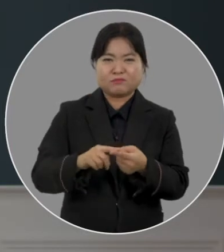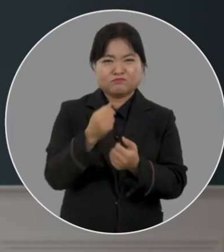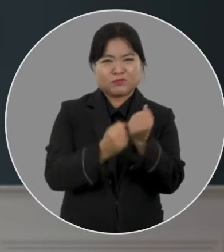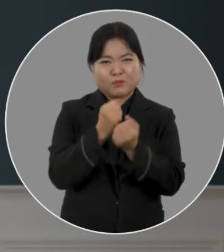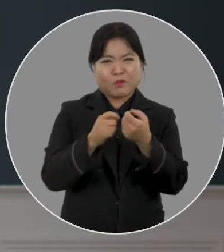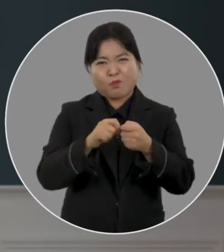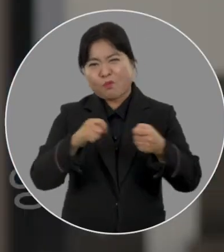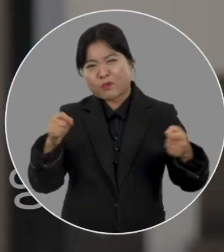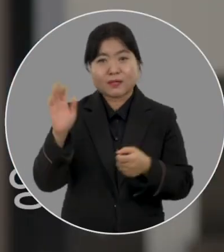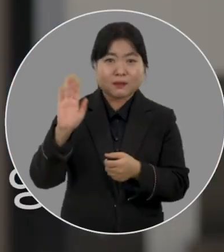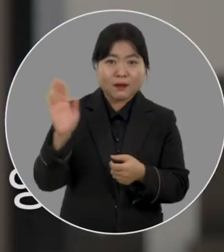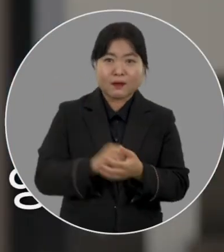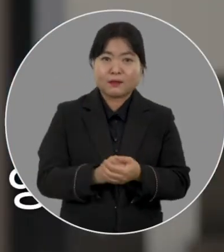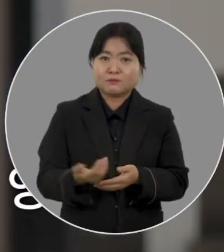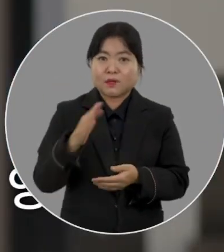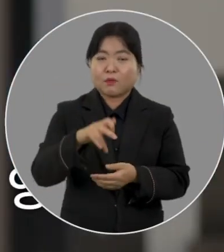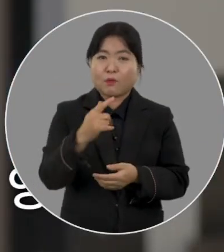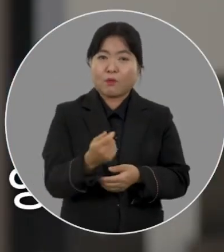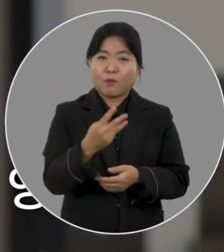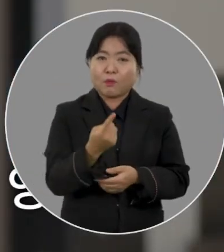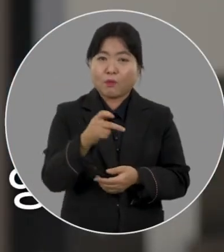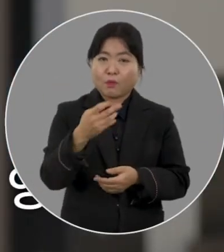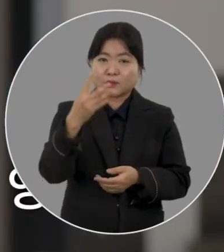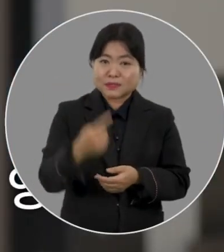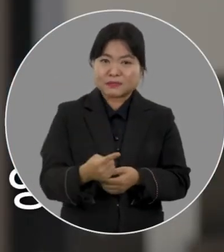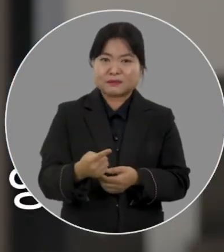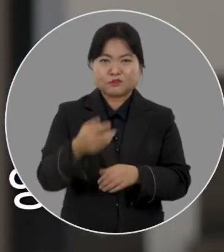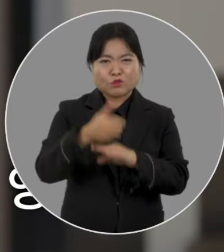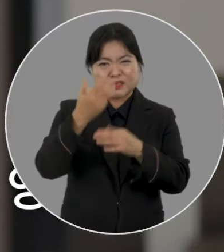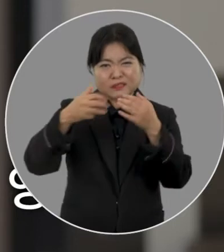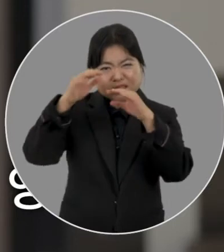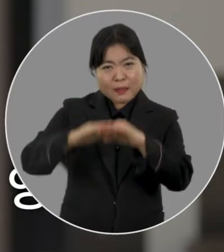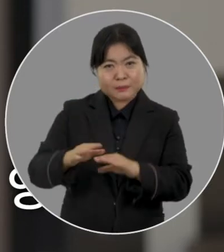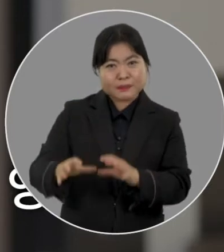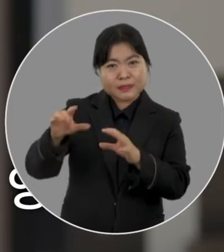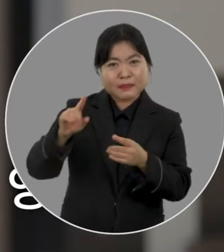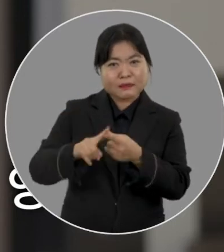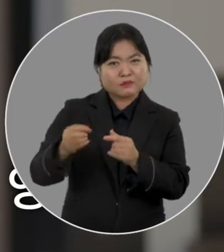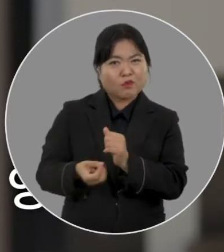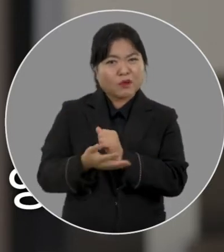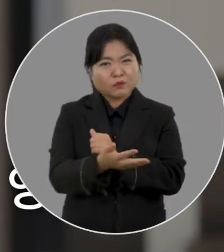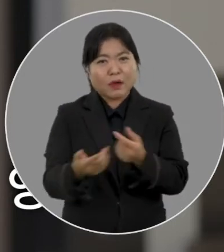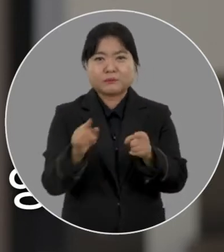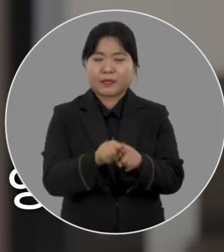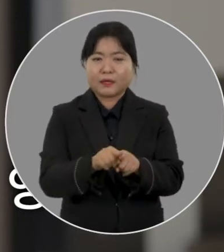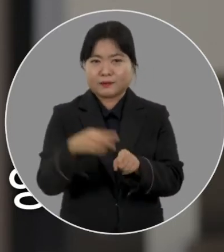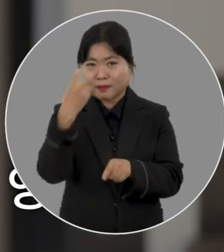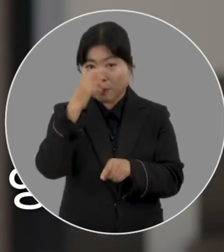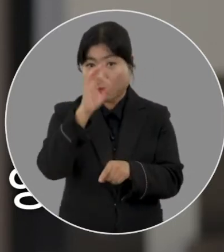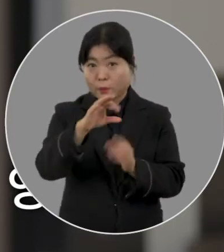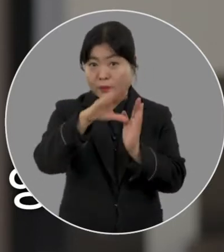얘기하지는 않겠지만 이 홀로코스트가 결국 이슬람 세계에 대한 영향도 우리가 함께